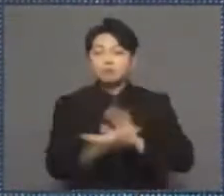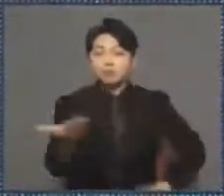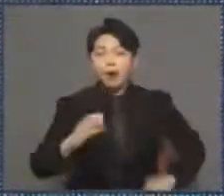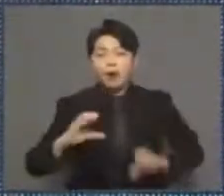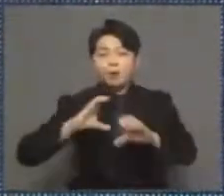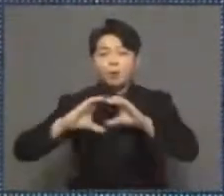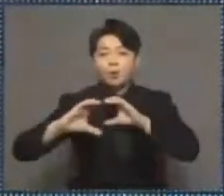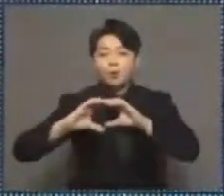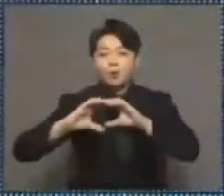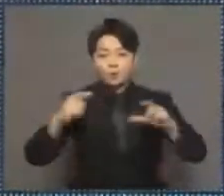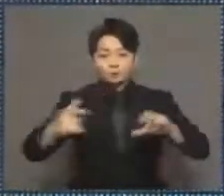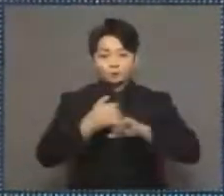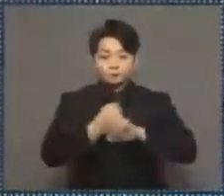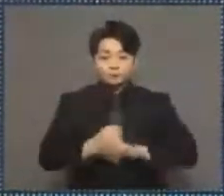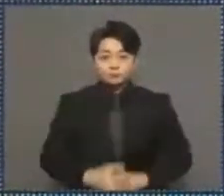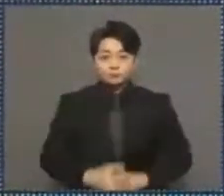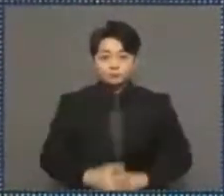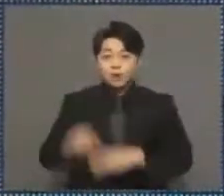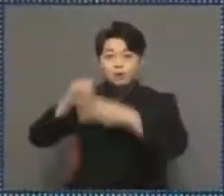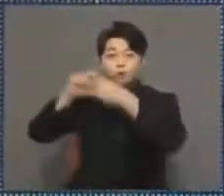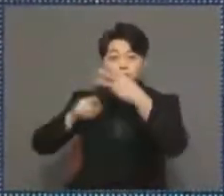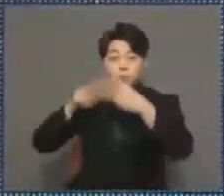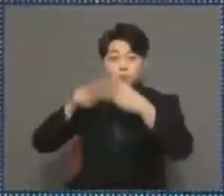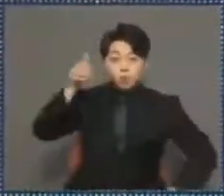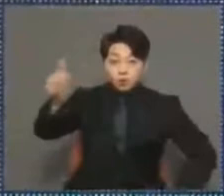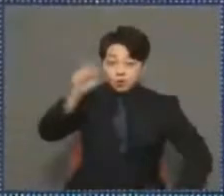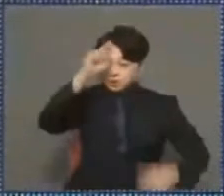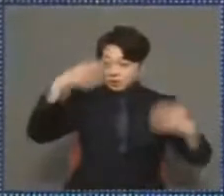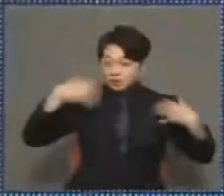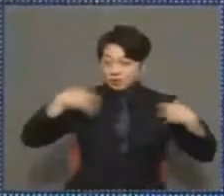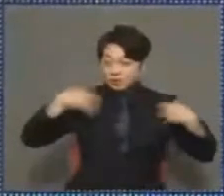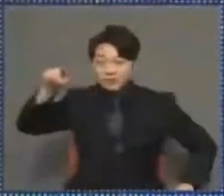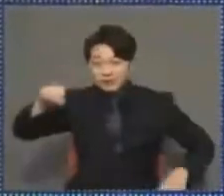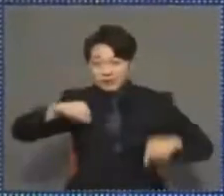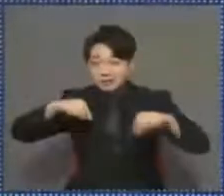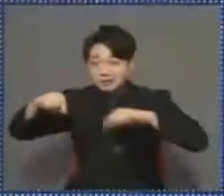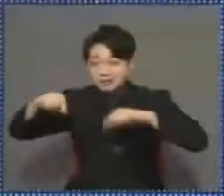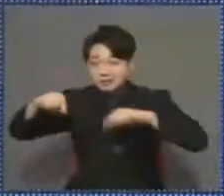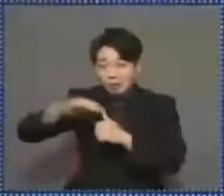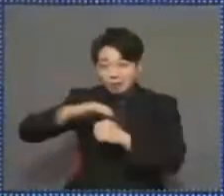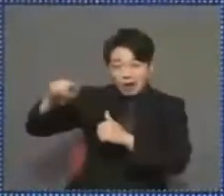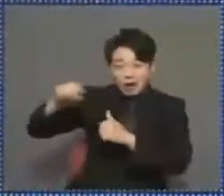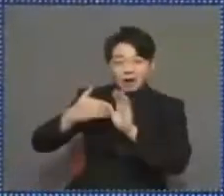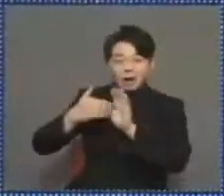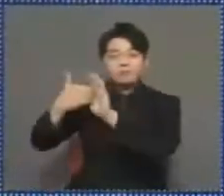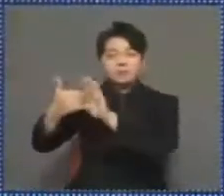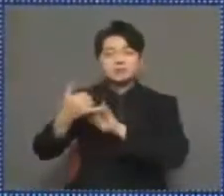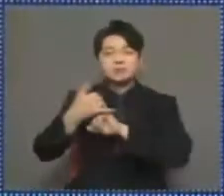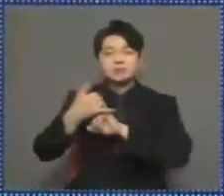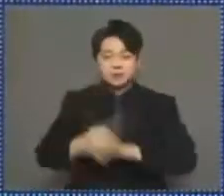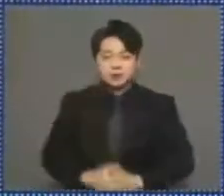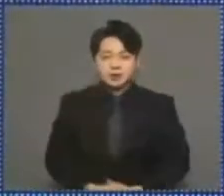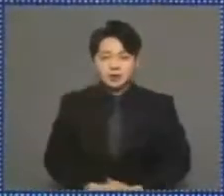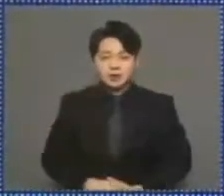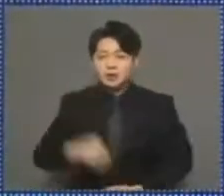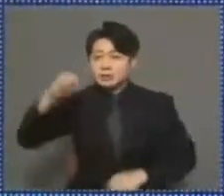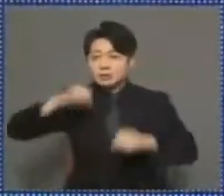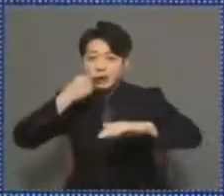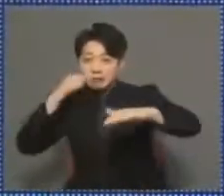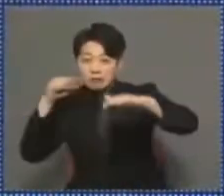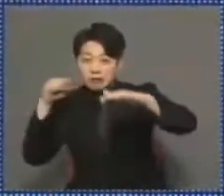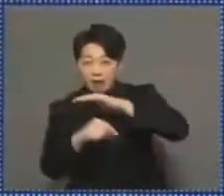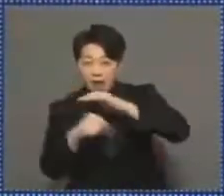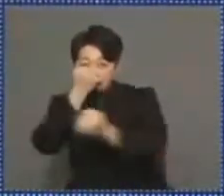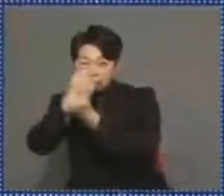확대하겠습니다. 윤석열 정권의 정치보복에 맞서 싸우겠습니다. 시행령 통치를 하고